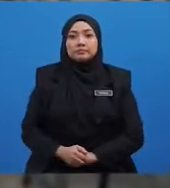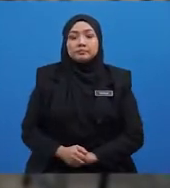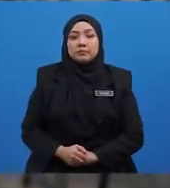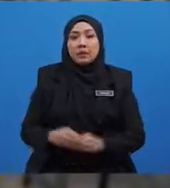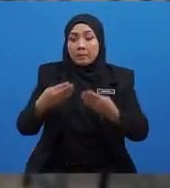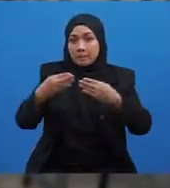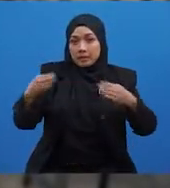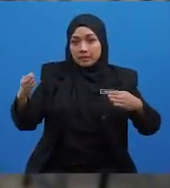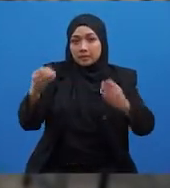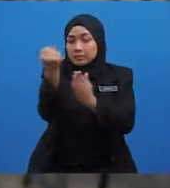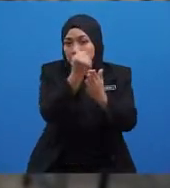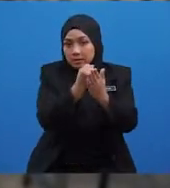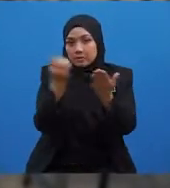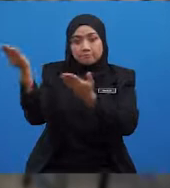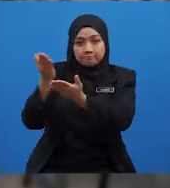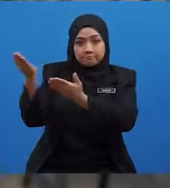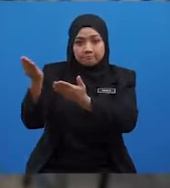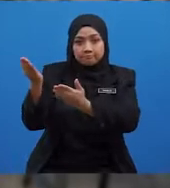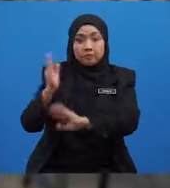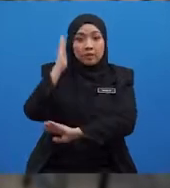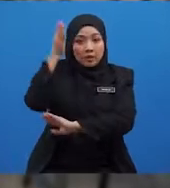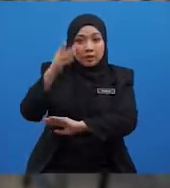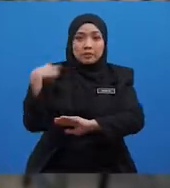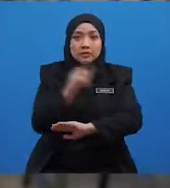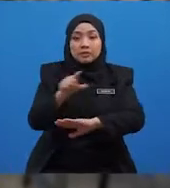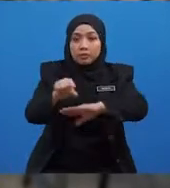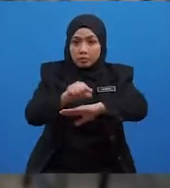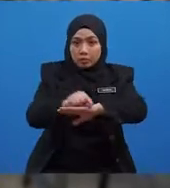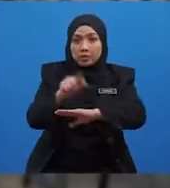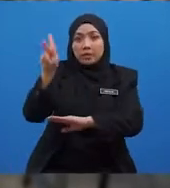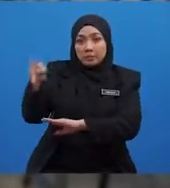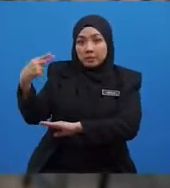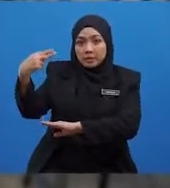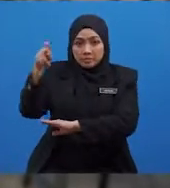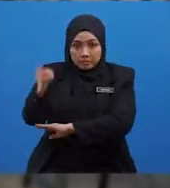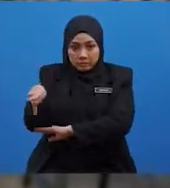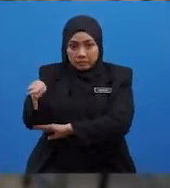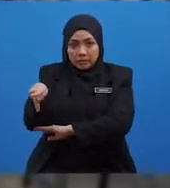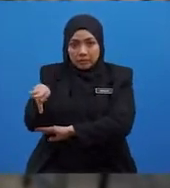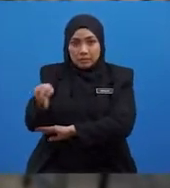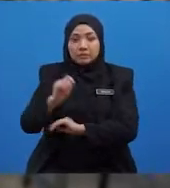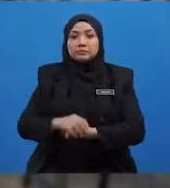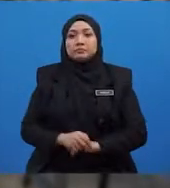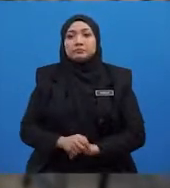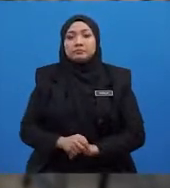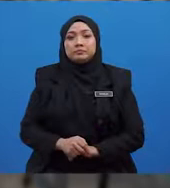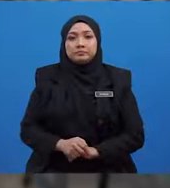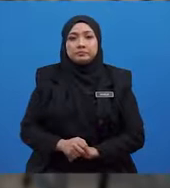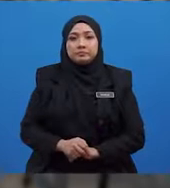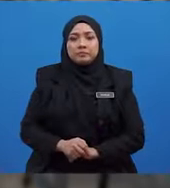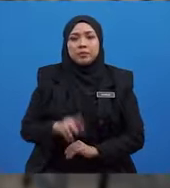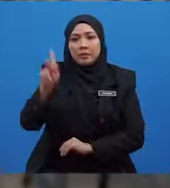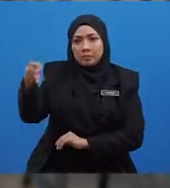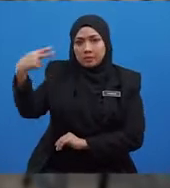Bahasa penskripan pelayan yang akan kita gunakan adalah PHP atau Hypertext Preprocessor.